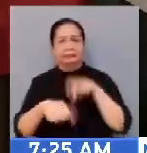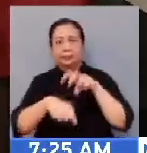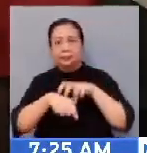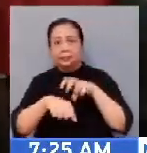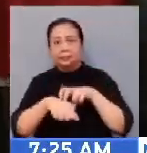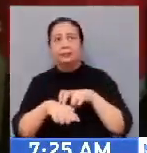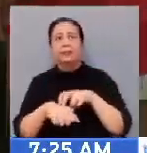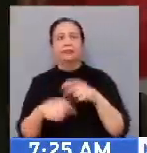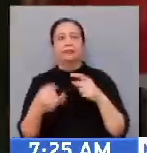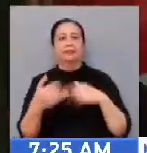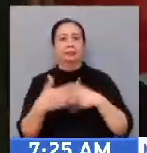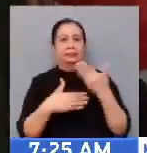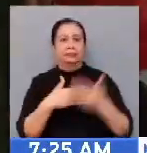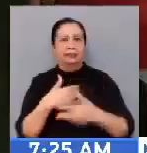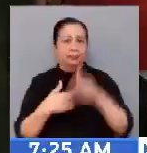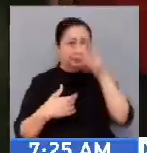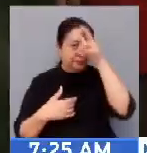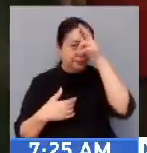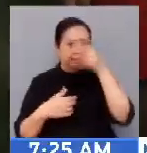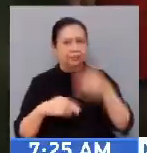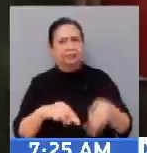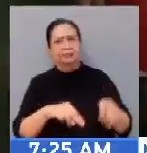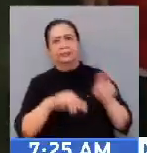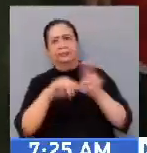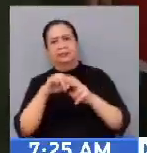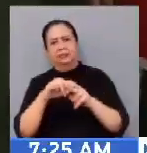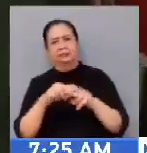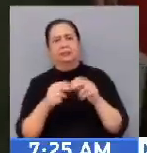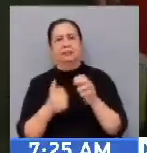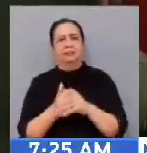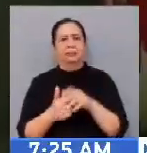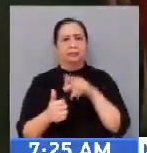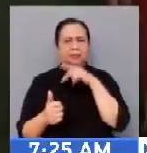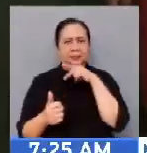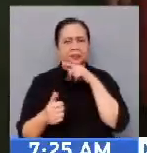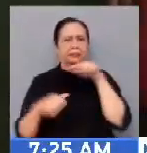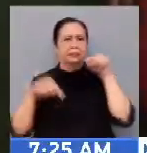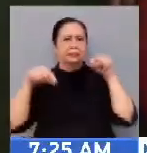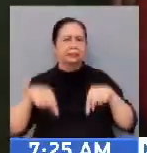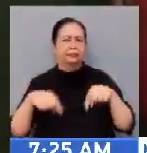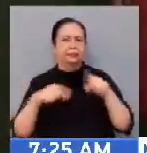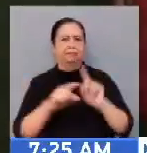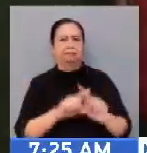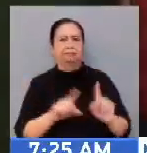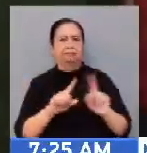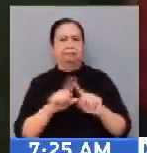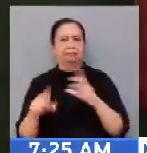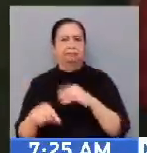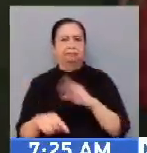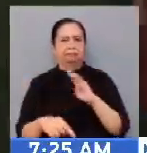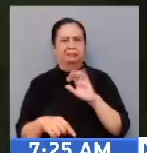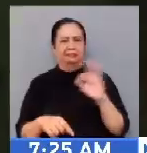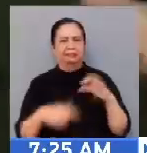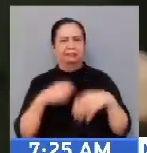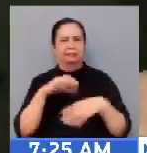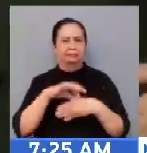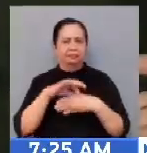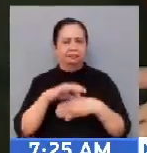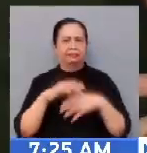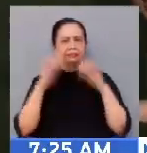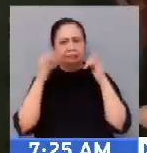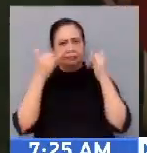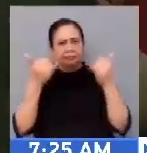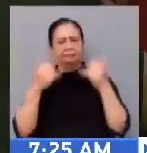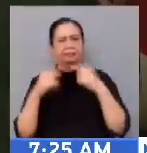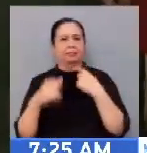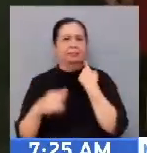pati ang manok na tumaas na rin ho at itong mga presyo ho ng baboy at baka at sinasabi nila ang kakompetensya nila